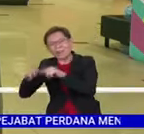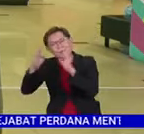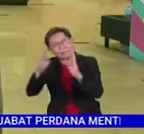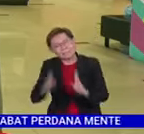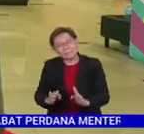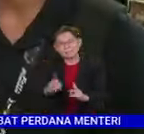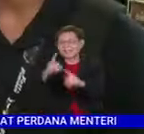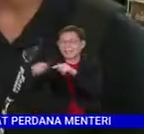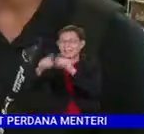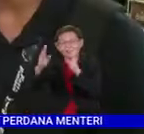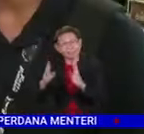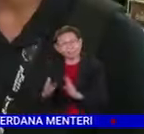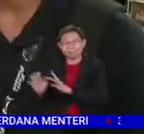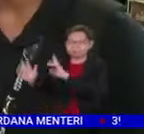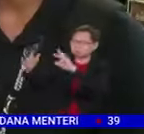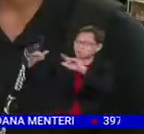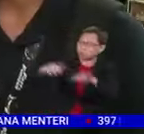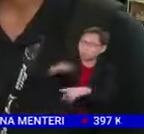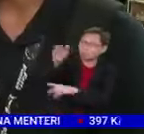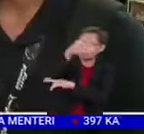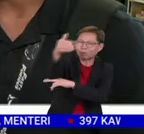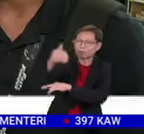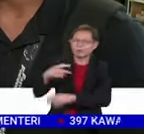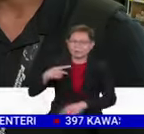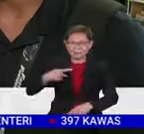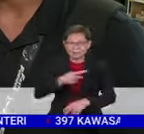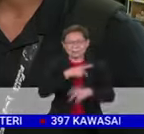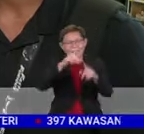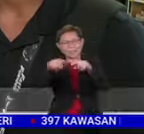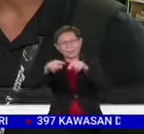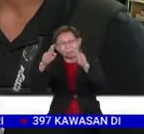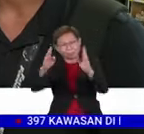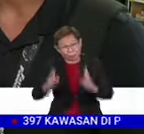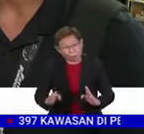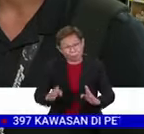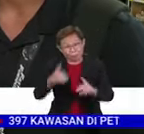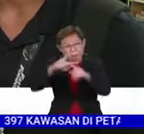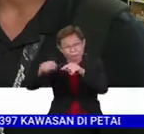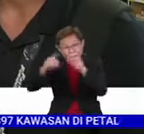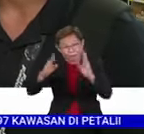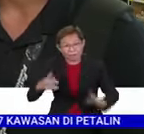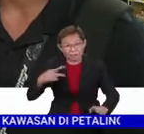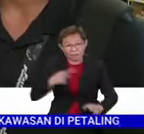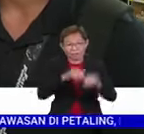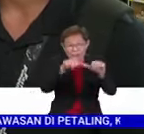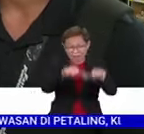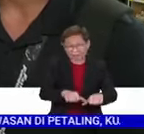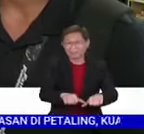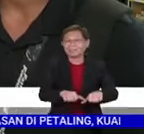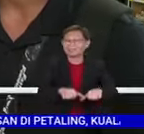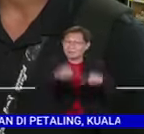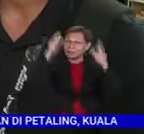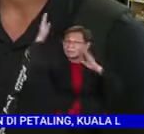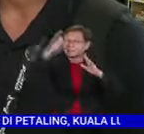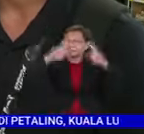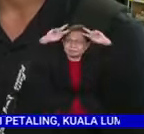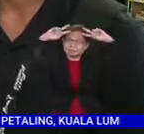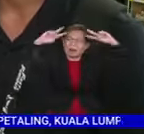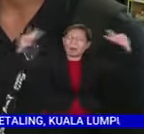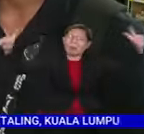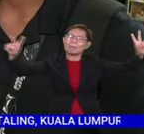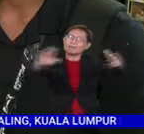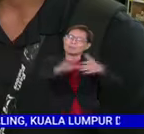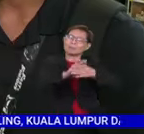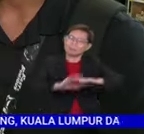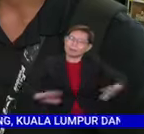kaum. Kita berada dalam keadaan yang berbilang kaum dengan pelbagai banyak kaum, dan kita semua hidup dalam keadaan aman dan damai. Yeah. Dan tak ada